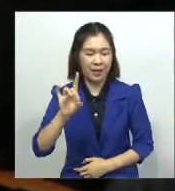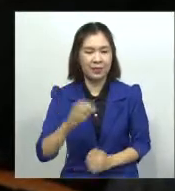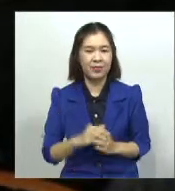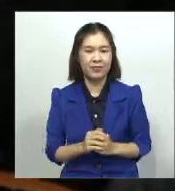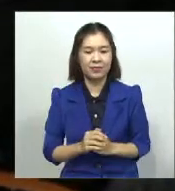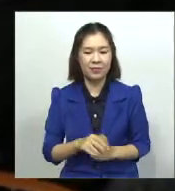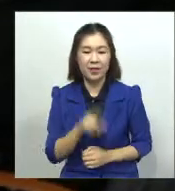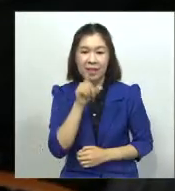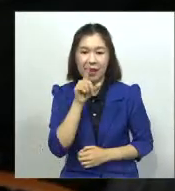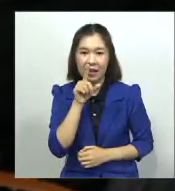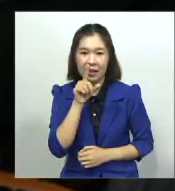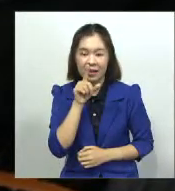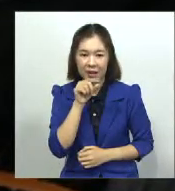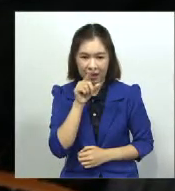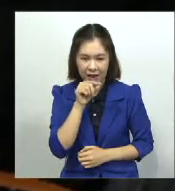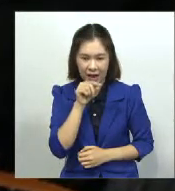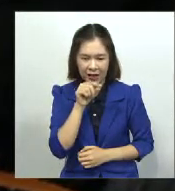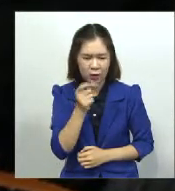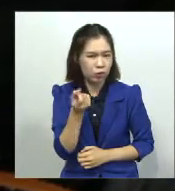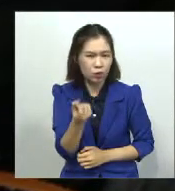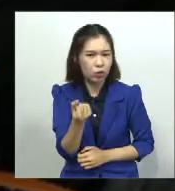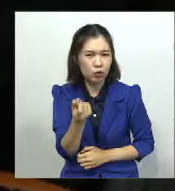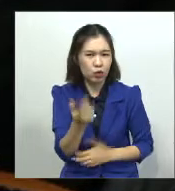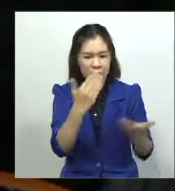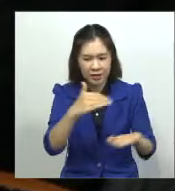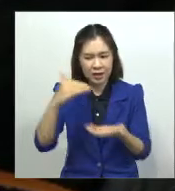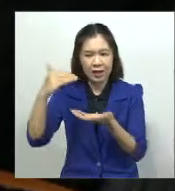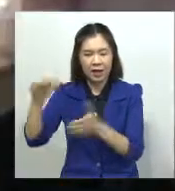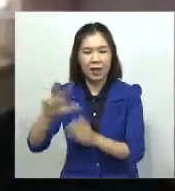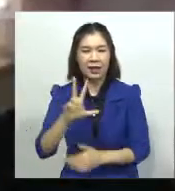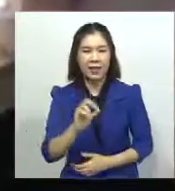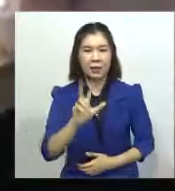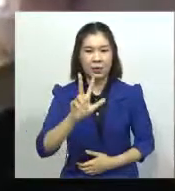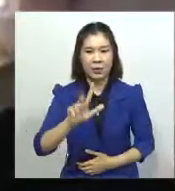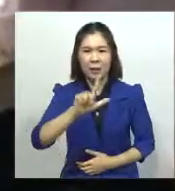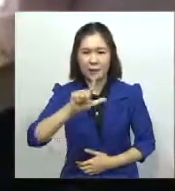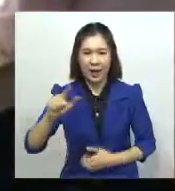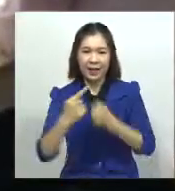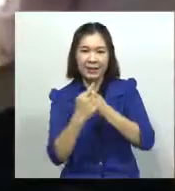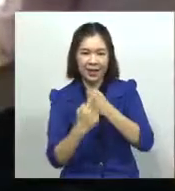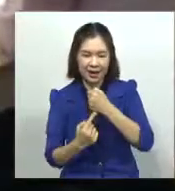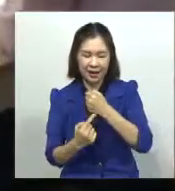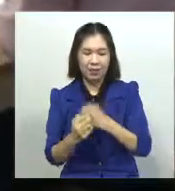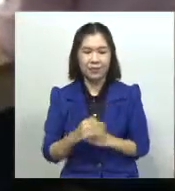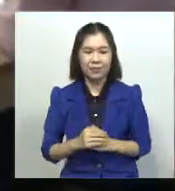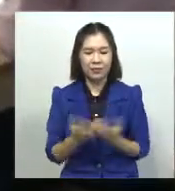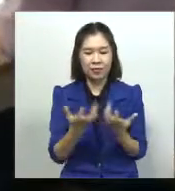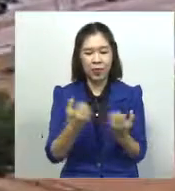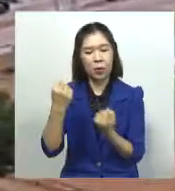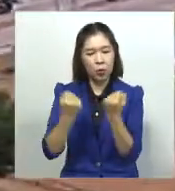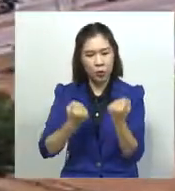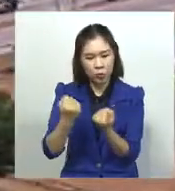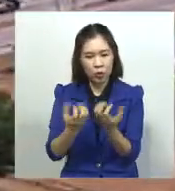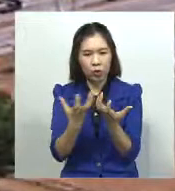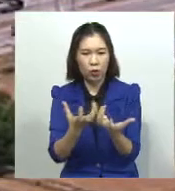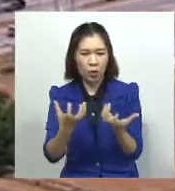128และไก่สดก็เพิ่มการส่งออกได้ครั้งแรกที่33ล้านเหรียญสหรัฐสูงกว่าการส่งออกรถยนต์และอุป